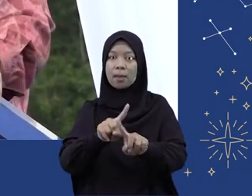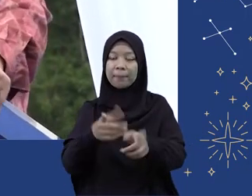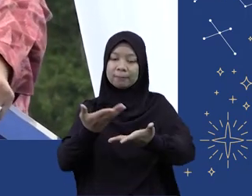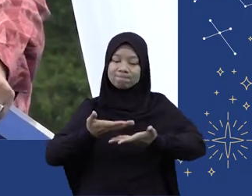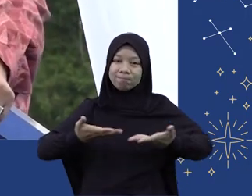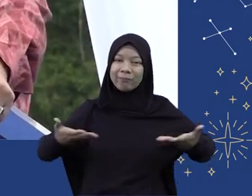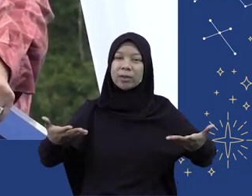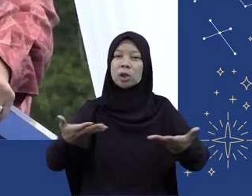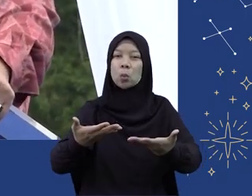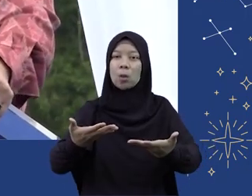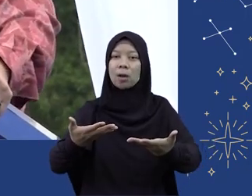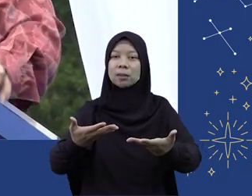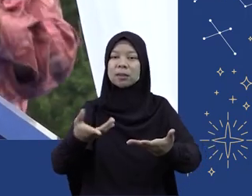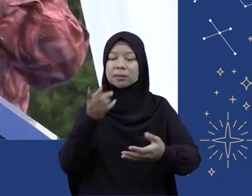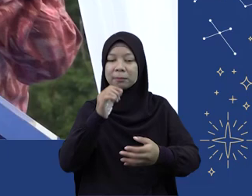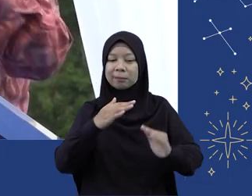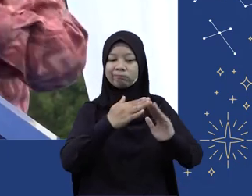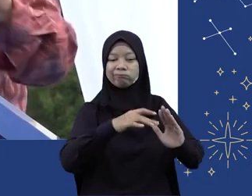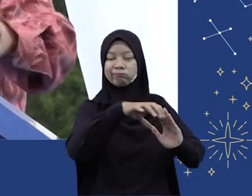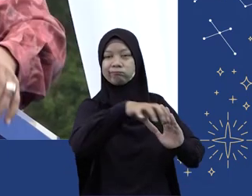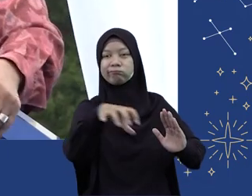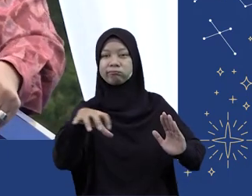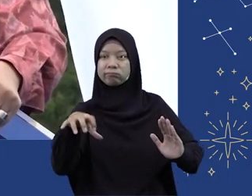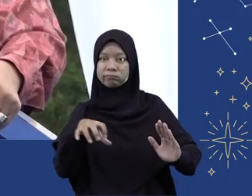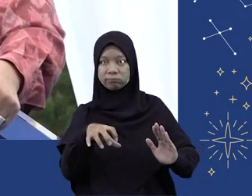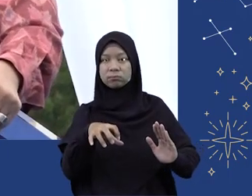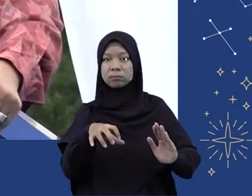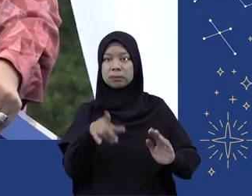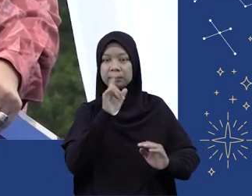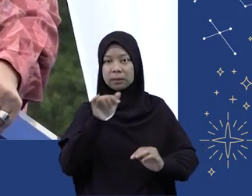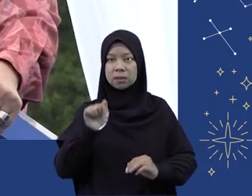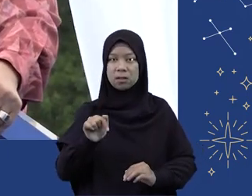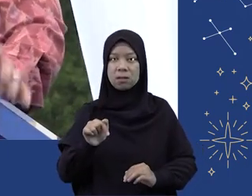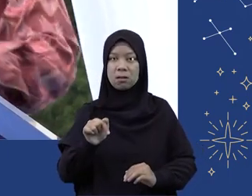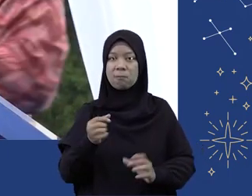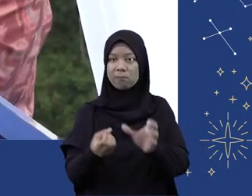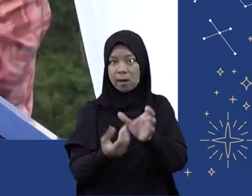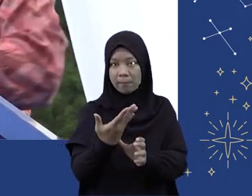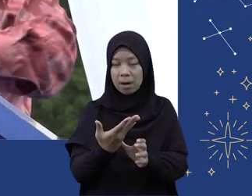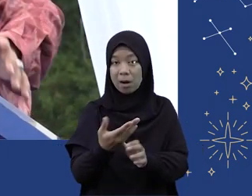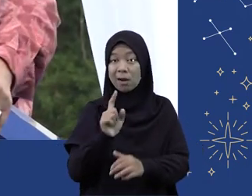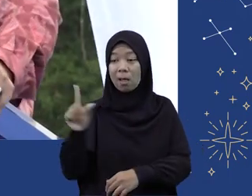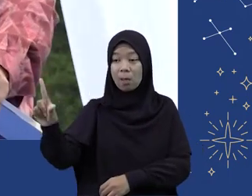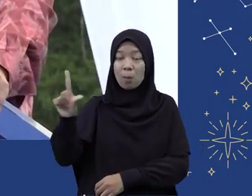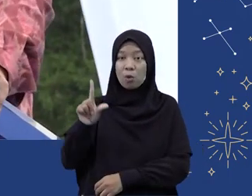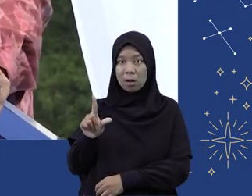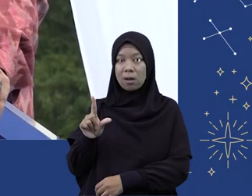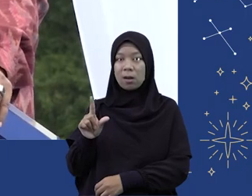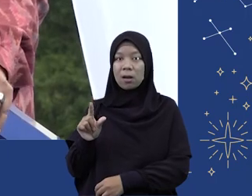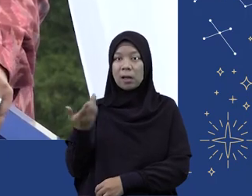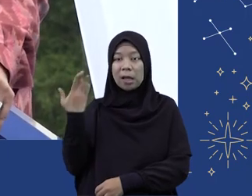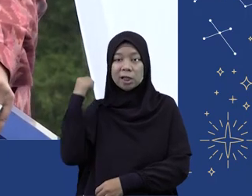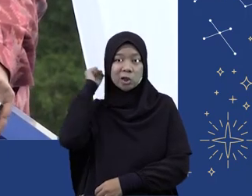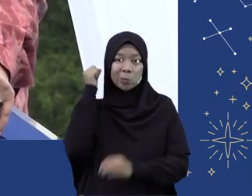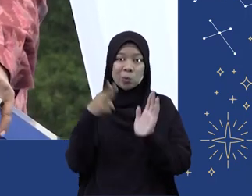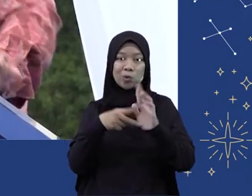yang terbentuk dari perkembangan saat ini yang kami dapat laporan juga Dari Bunda